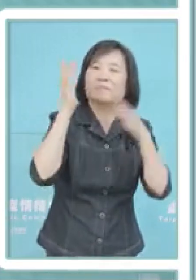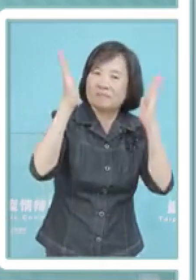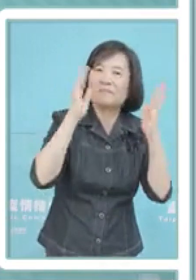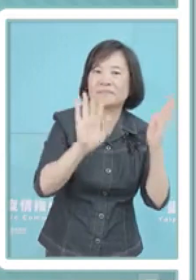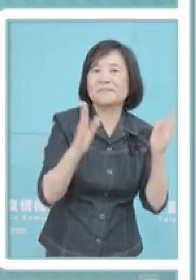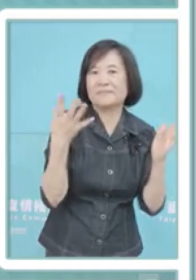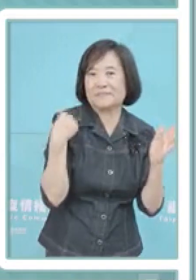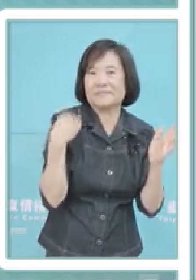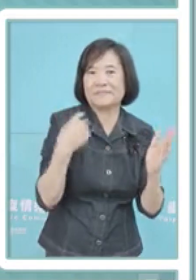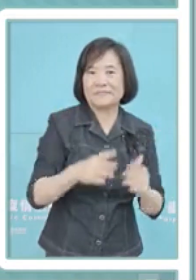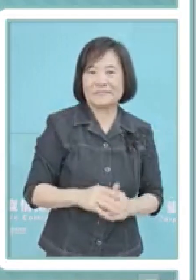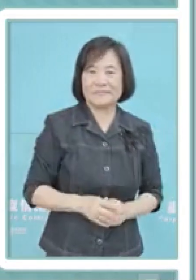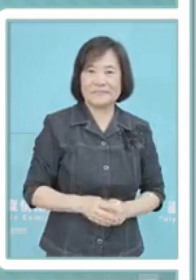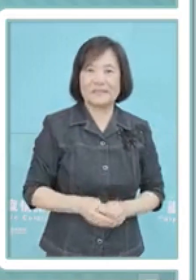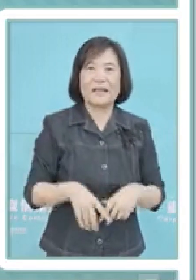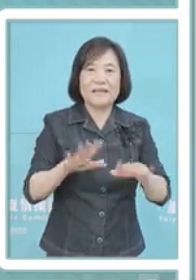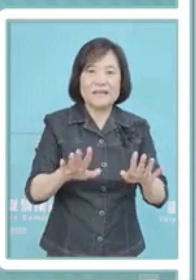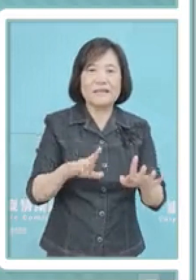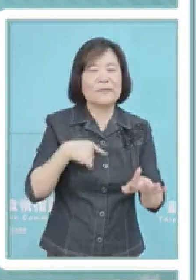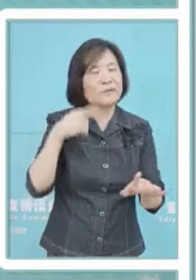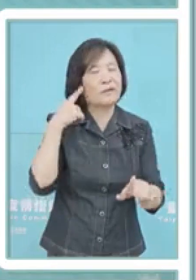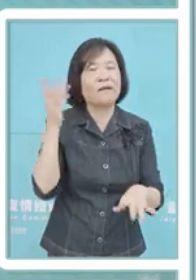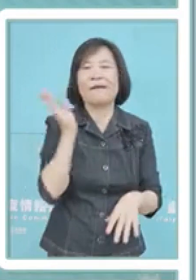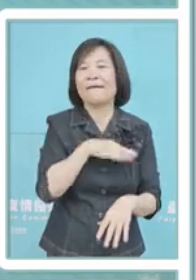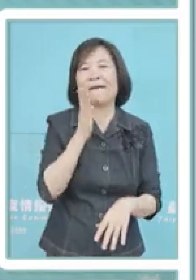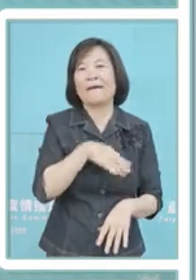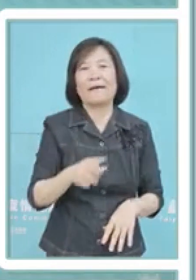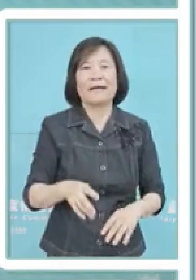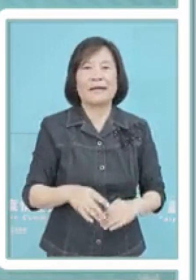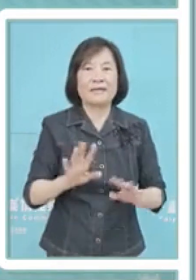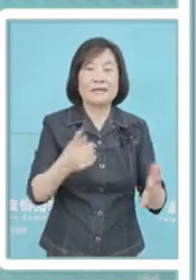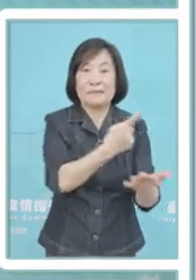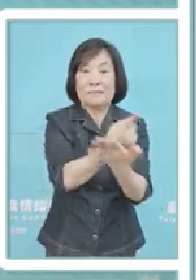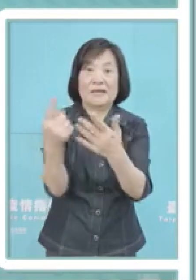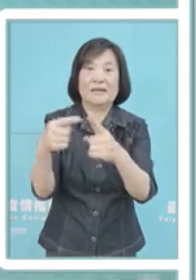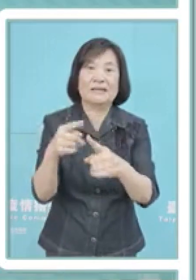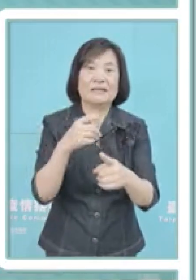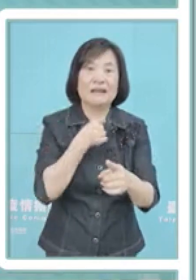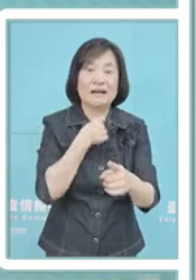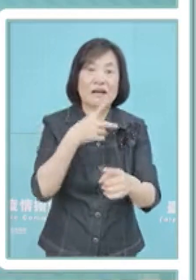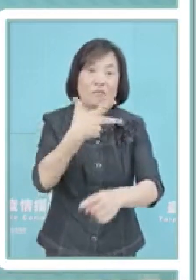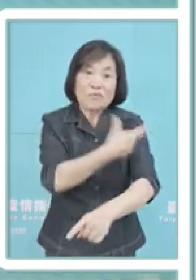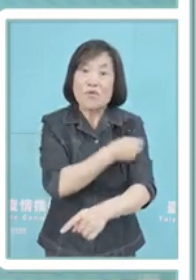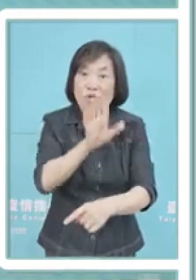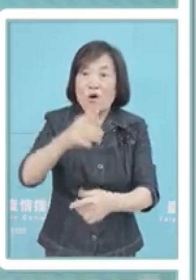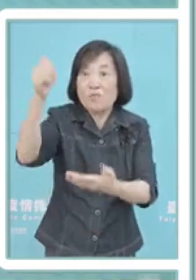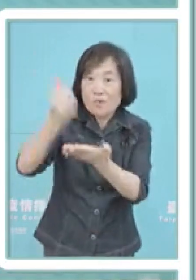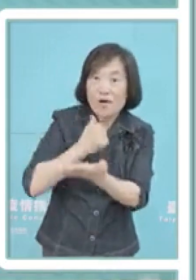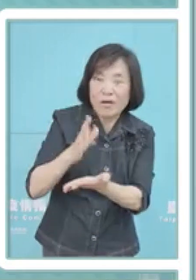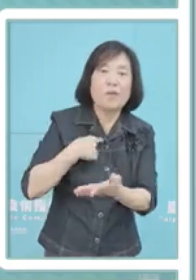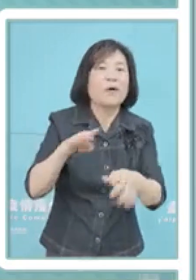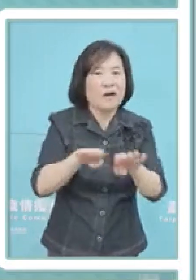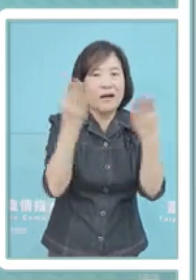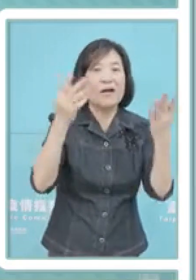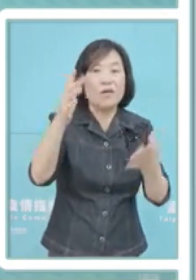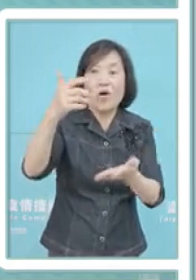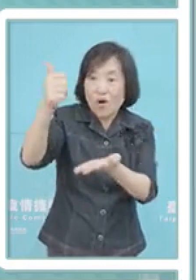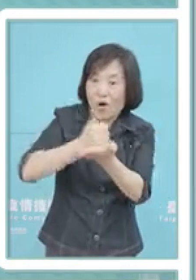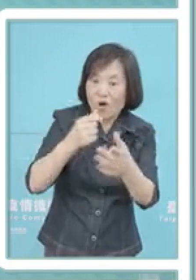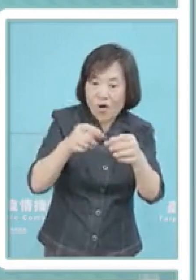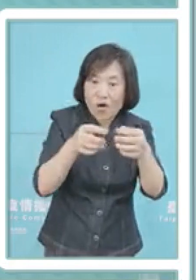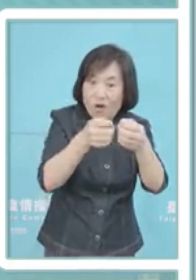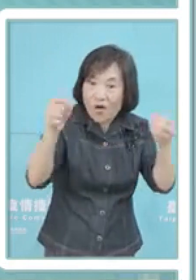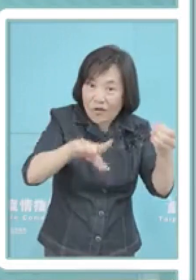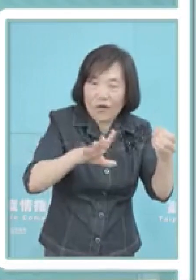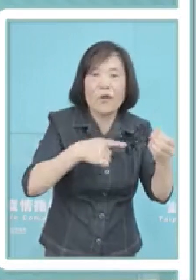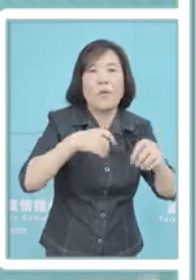不过我想这个现在都不重要了，现在大家关键还是什么时候有疫苗下来，我们就反正有疫苗下来，我们就赶快把